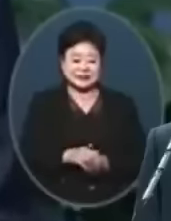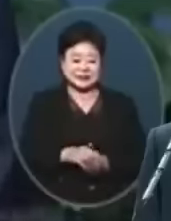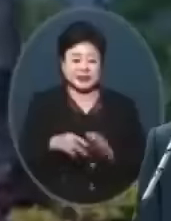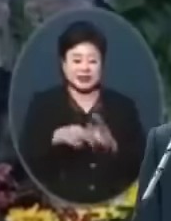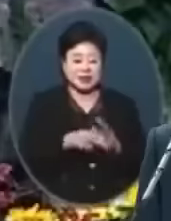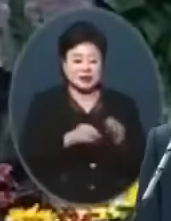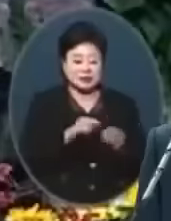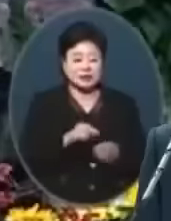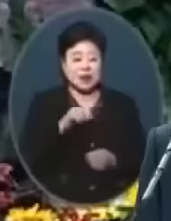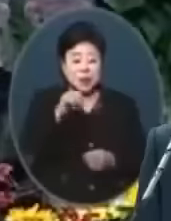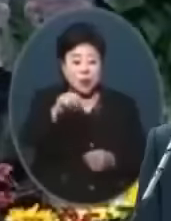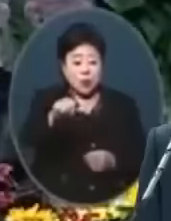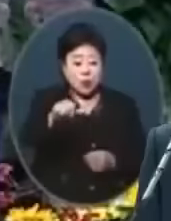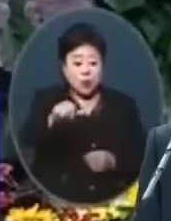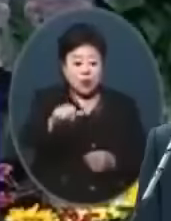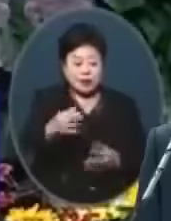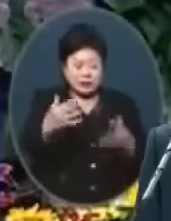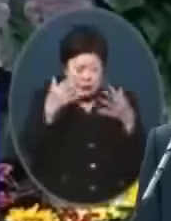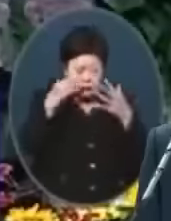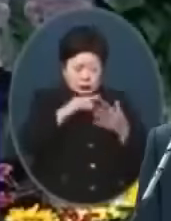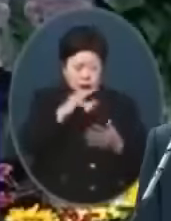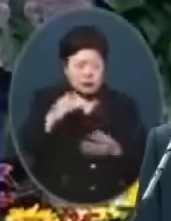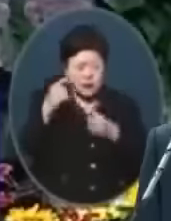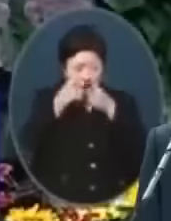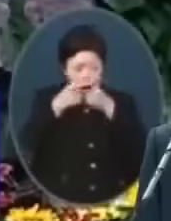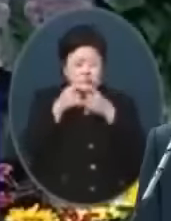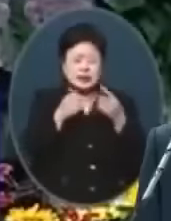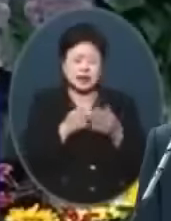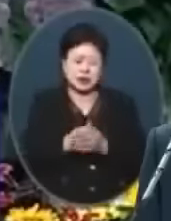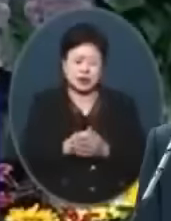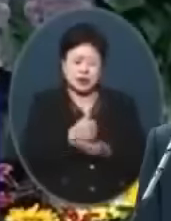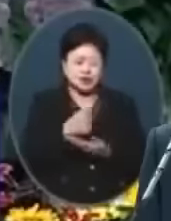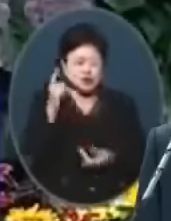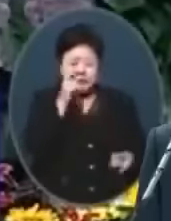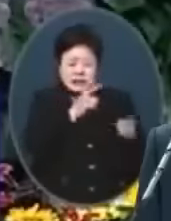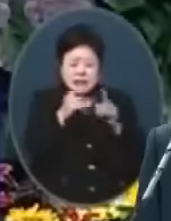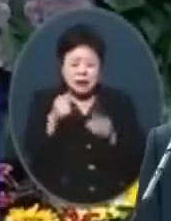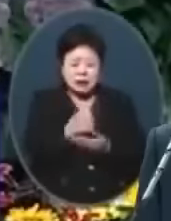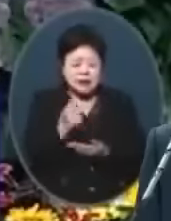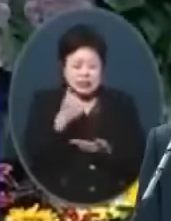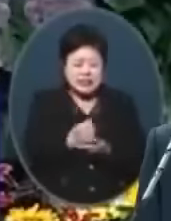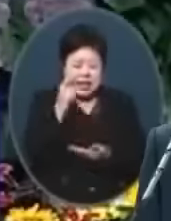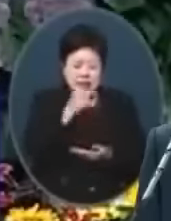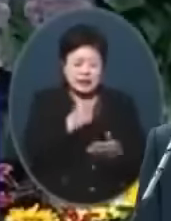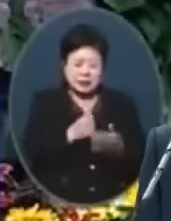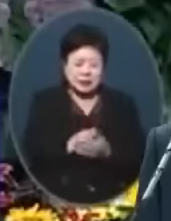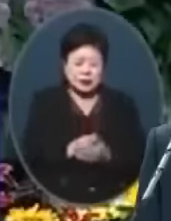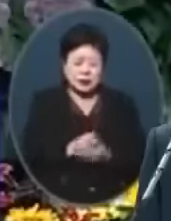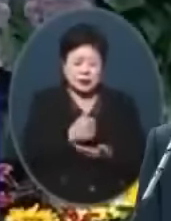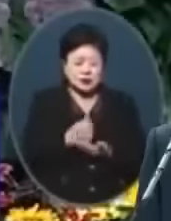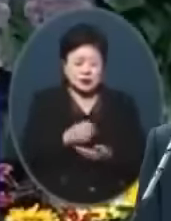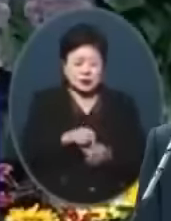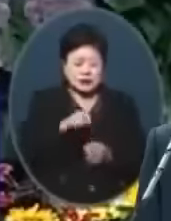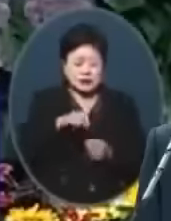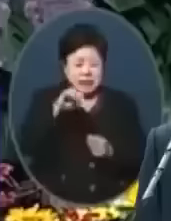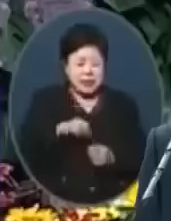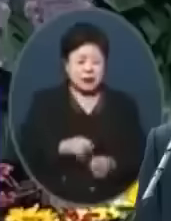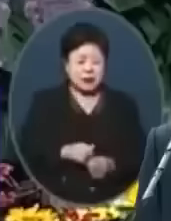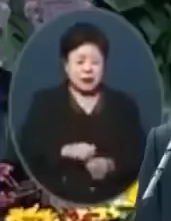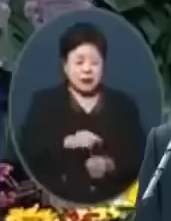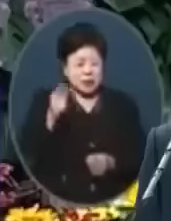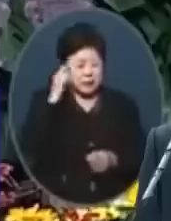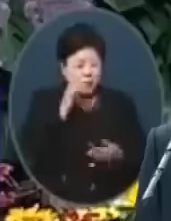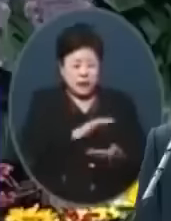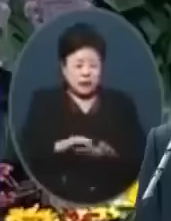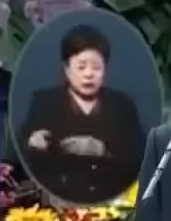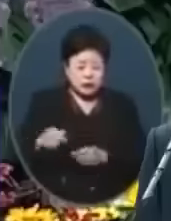이사야 53장 5절에 그가 찔림은 우리 허물 때문이요 그가 상함은 우리 죄악 때문이요 그가 징계를 받음으로 우리가 평화를